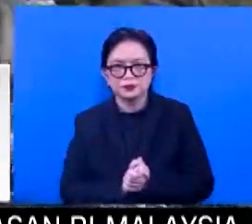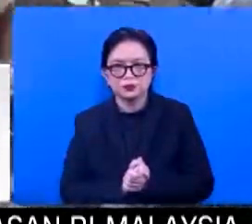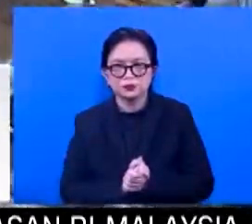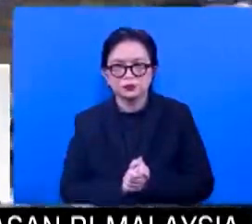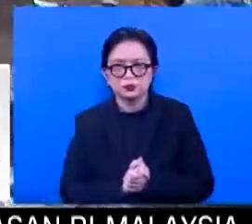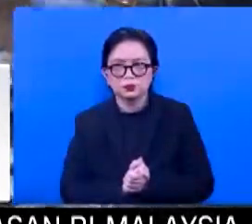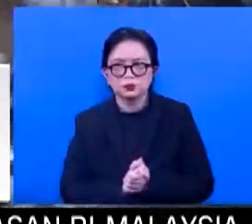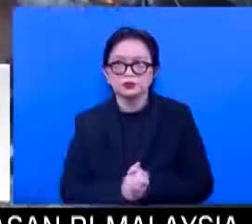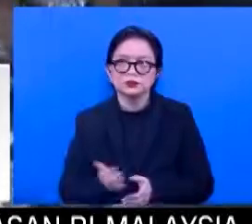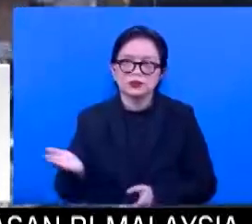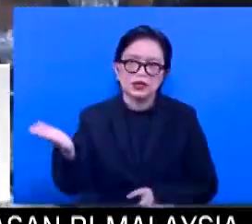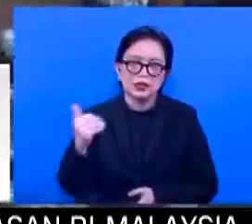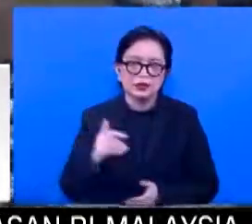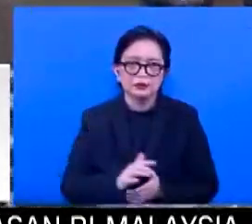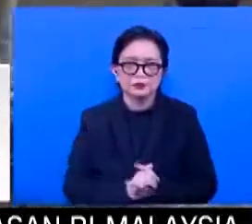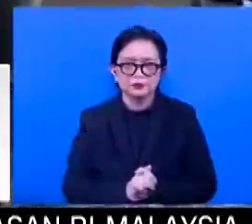Mari.